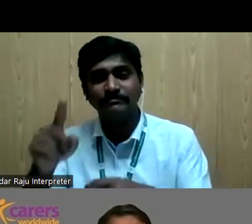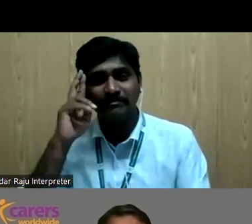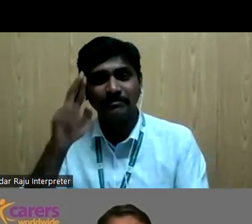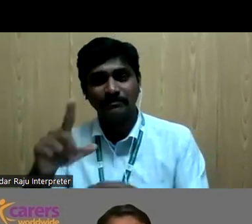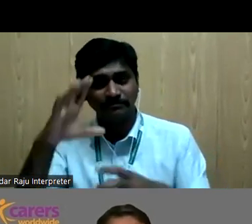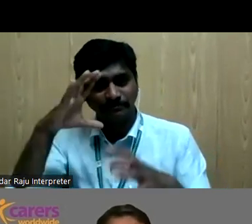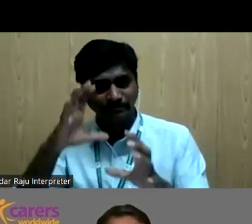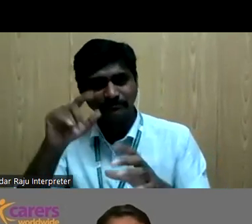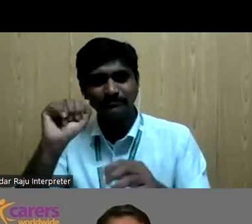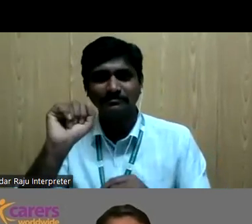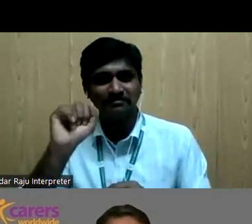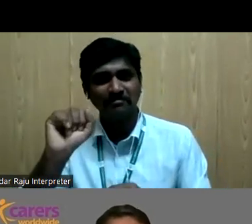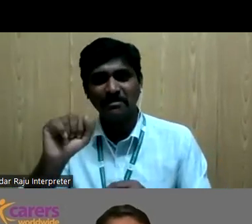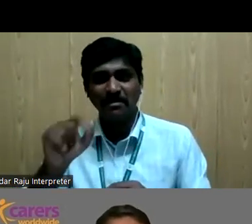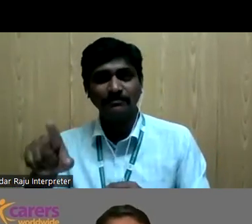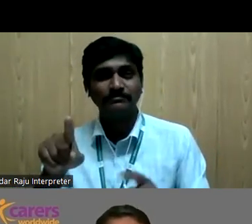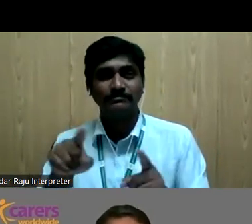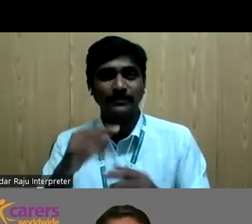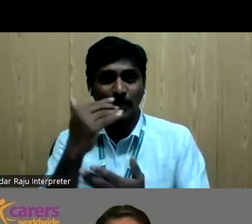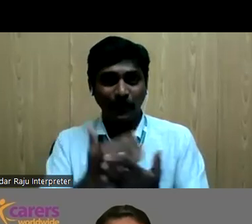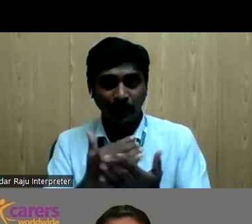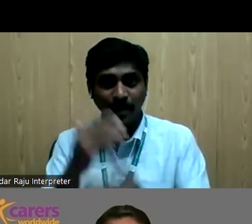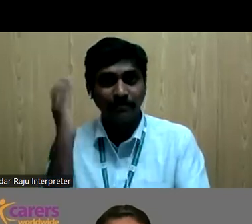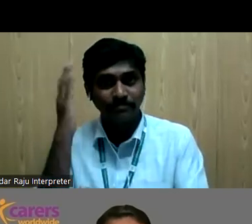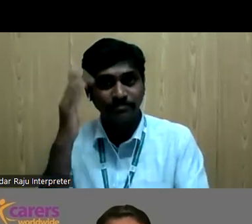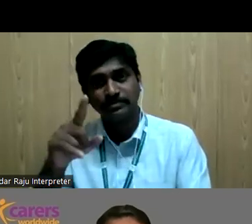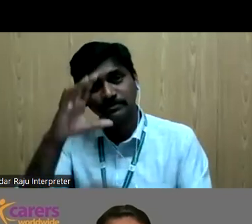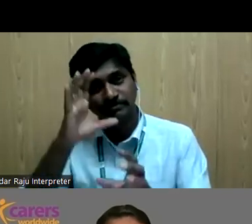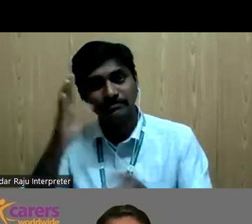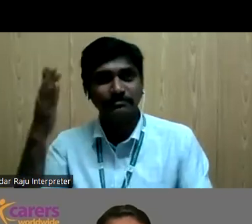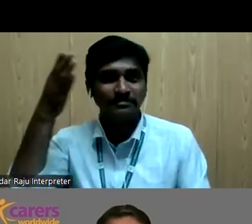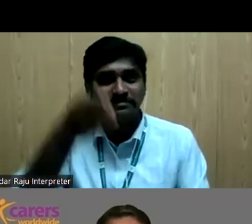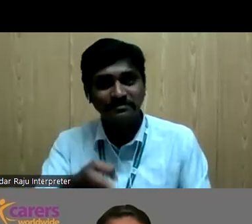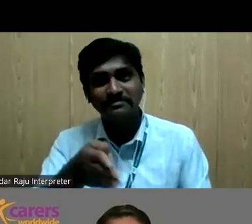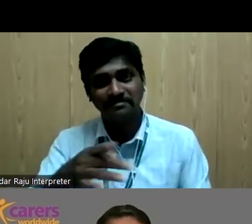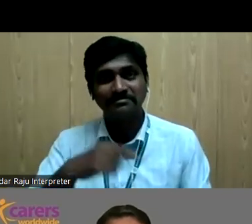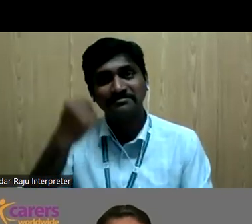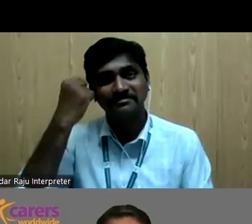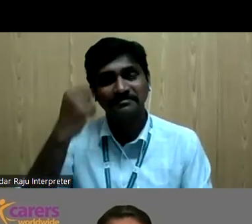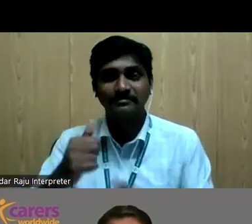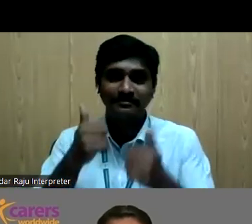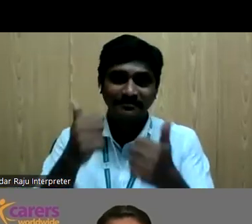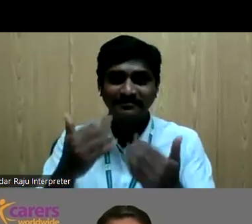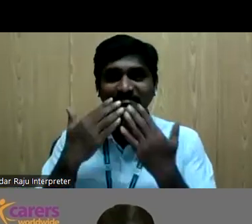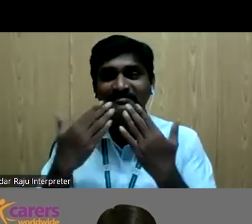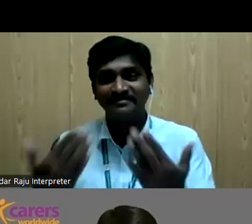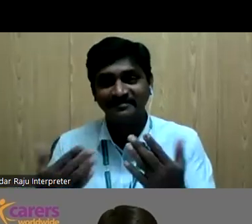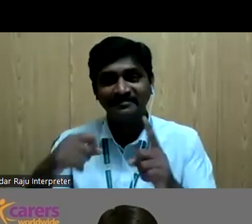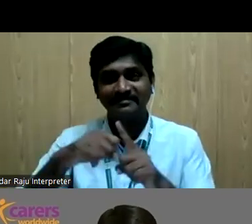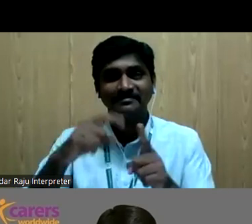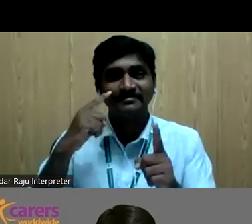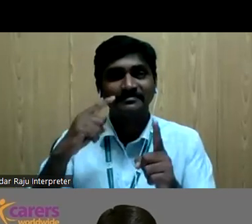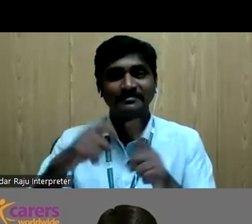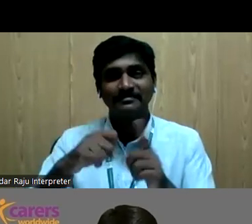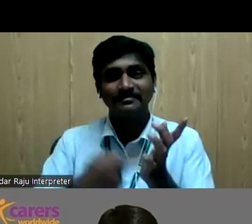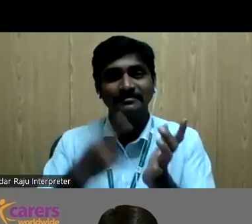शिद्दत से हर training attend करते हैं, हर event attend करते हैं. Thank you so much for sharing about it. और इस journey